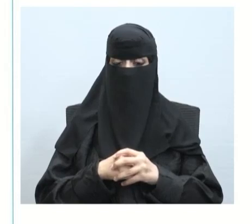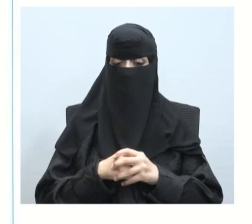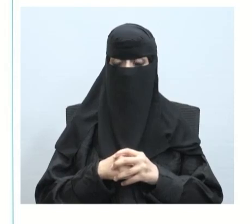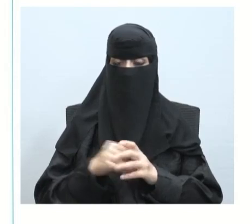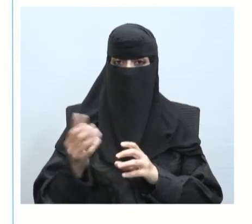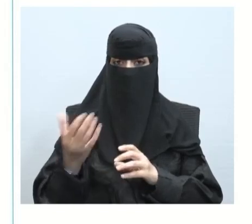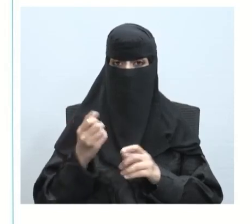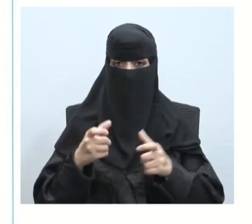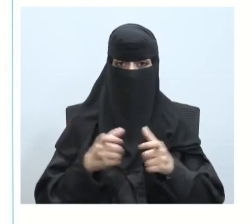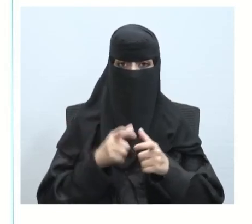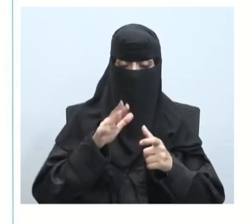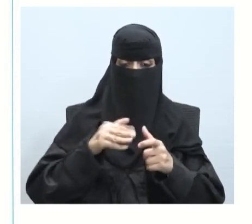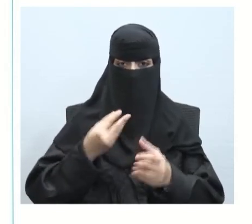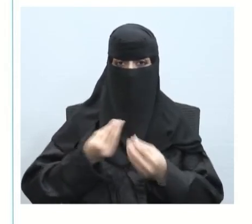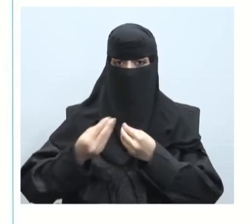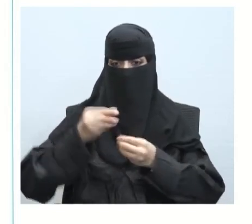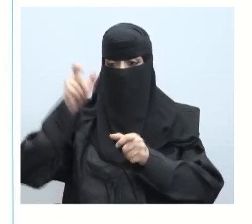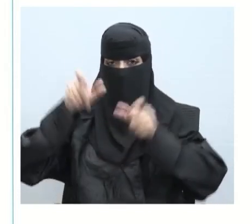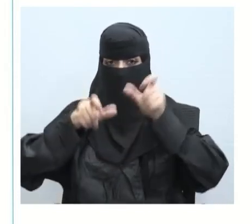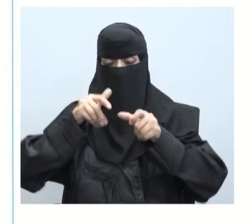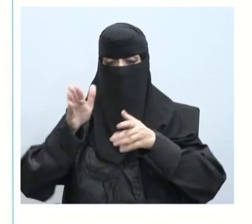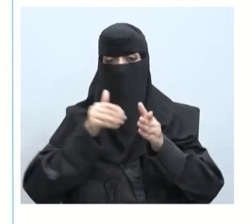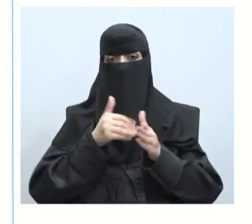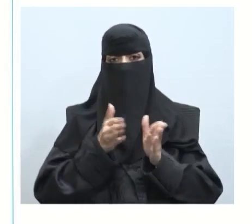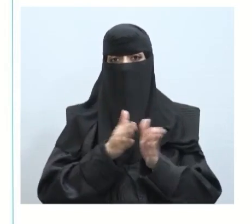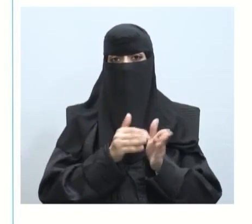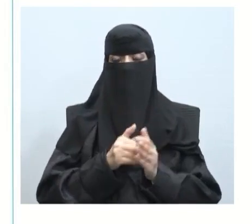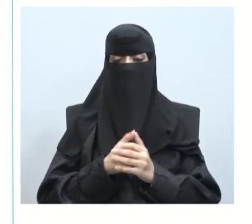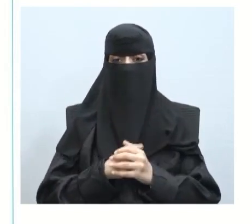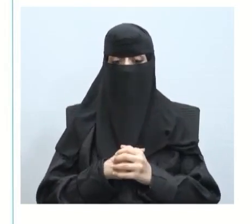واستيراد حزمة الجيسون للتعامل مع الكائنات الجيسون.